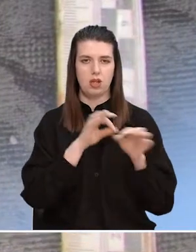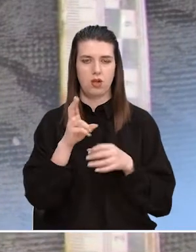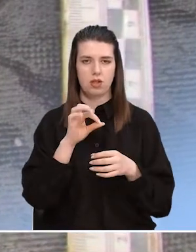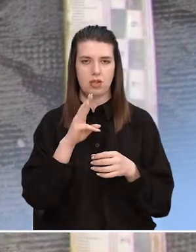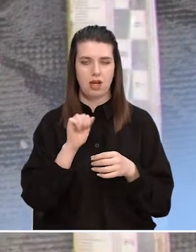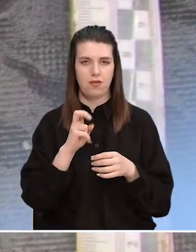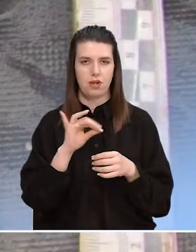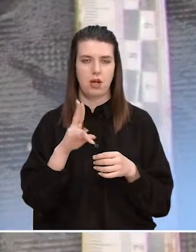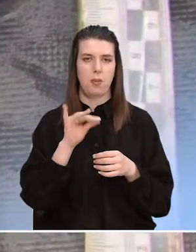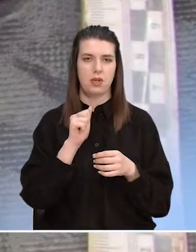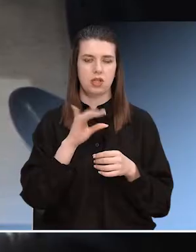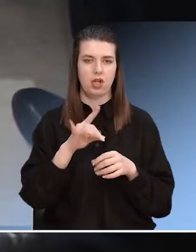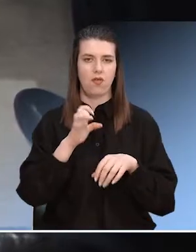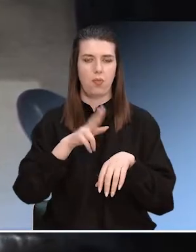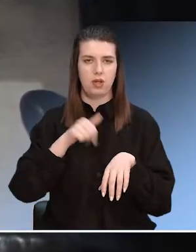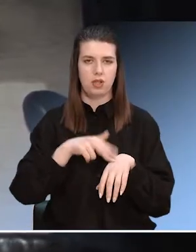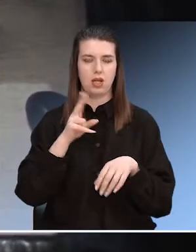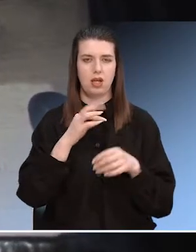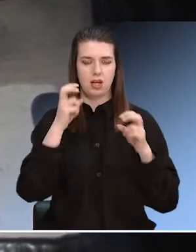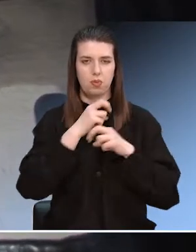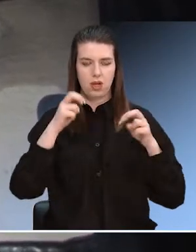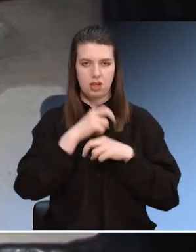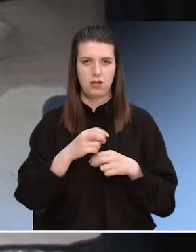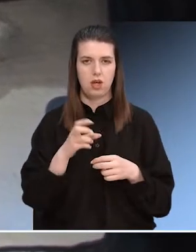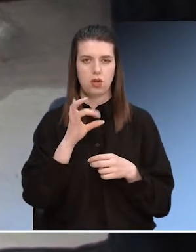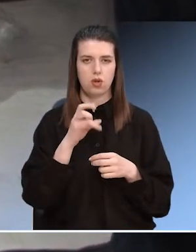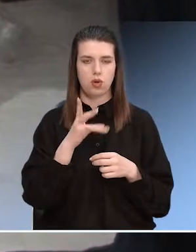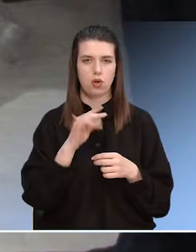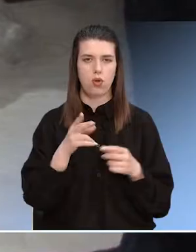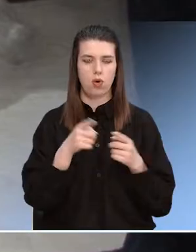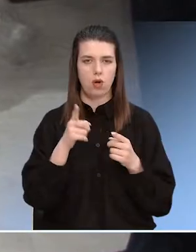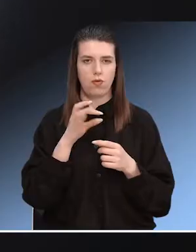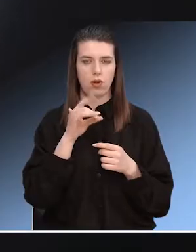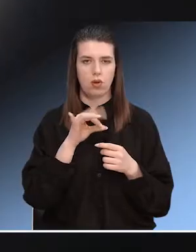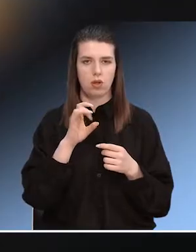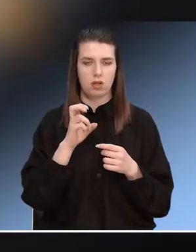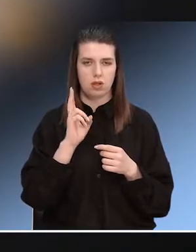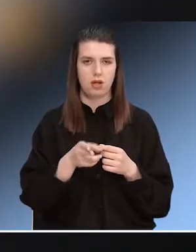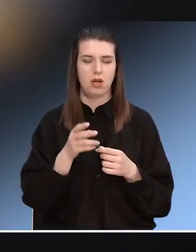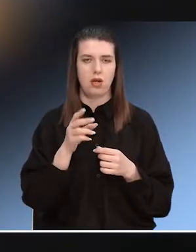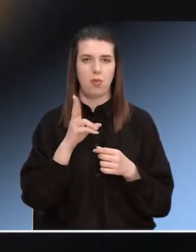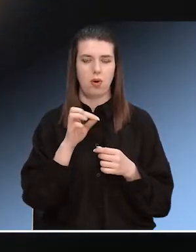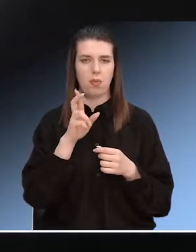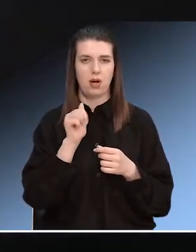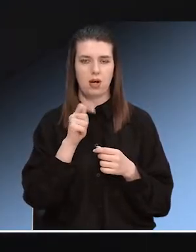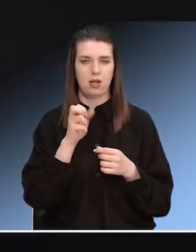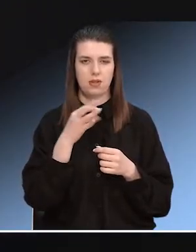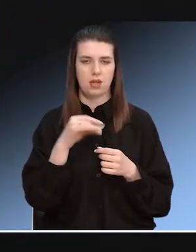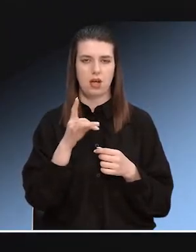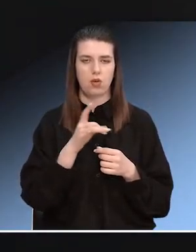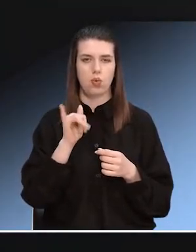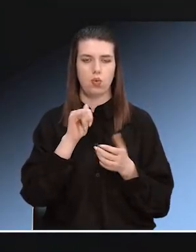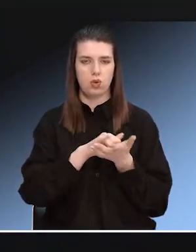автомобиль и доставили его водителей пассажира в отдел полиции для разбирательства сотрудники уголовного розыска отдела мвд